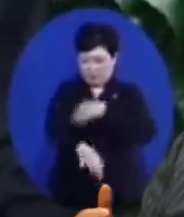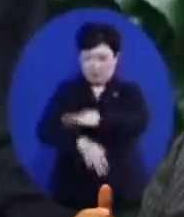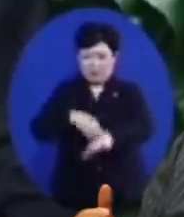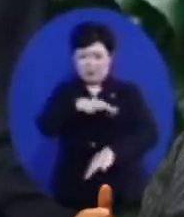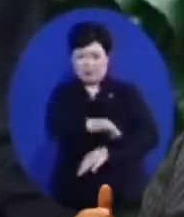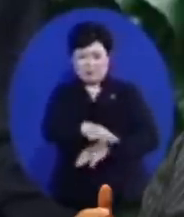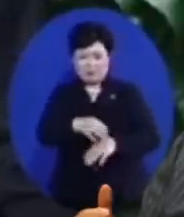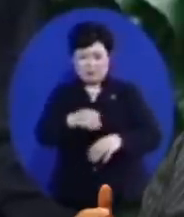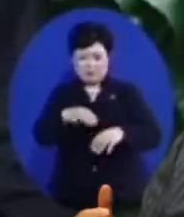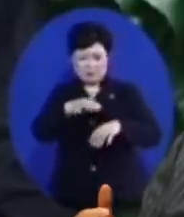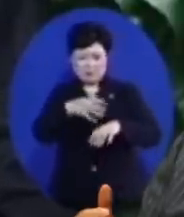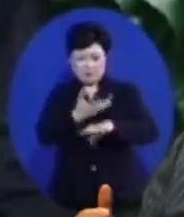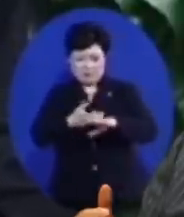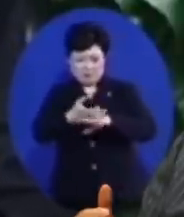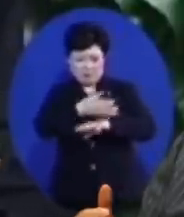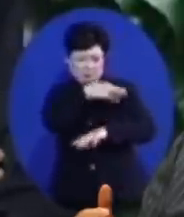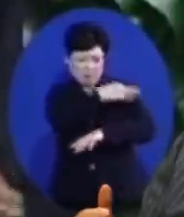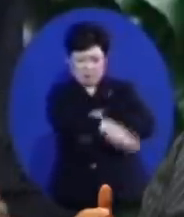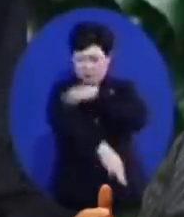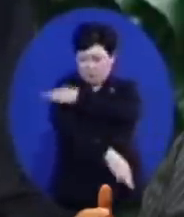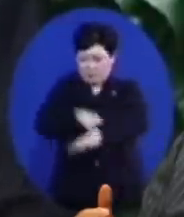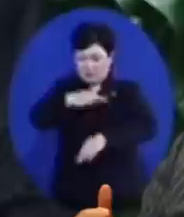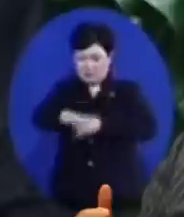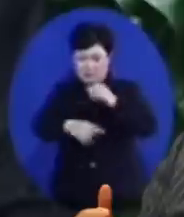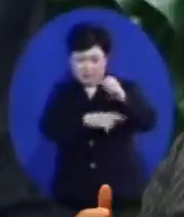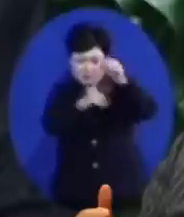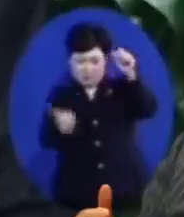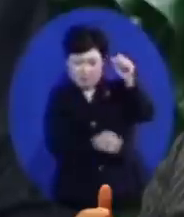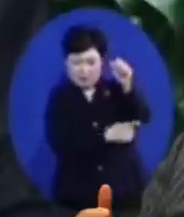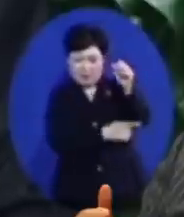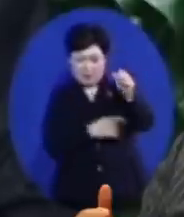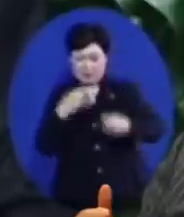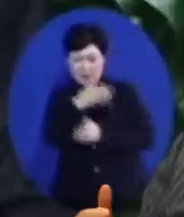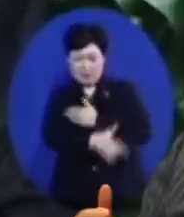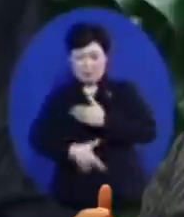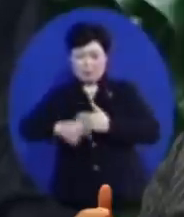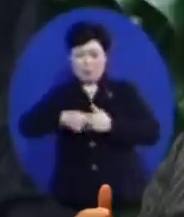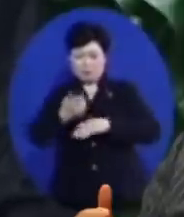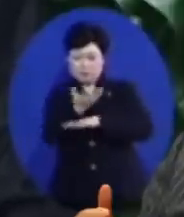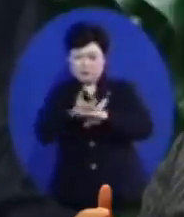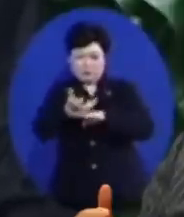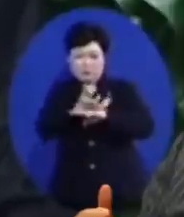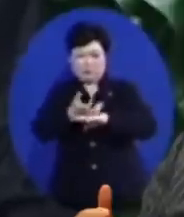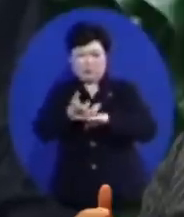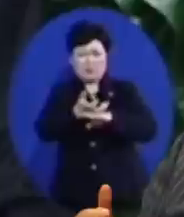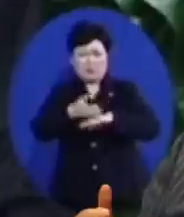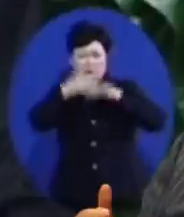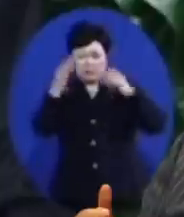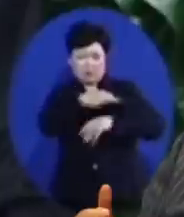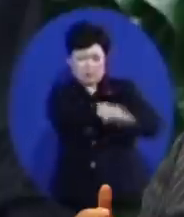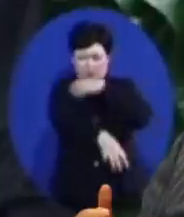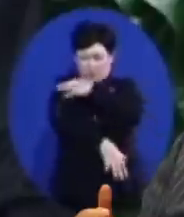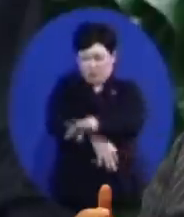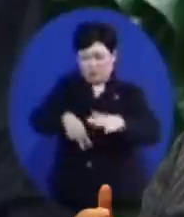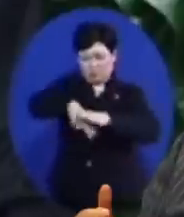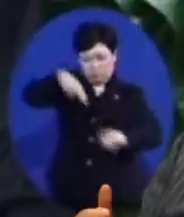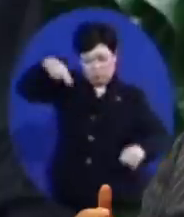입으로 털을 다 뽑아냅니다. 날개나 몸에 있는 털을 다 뽑아내고 빨가벗게